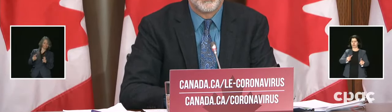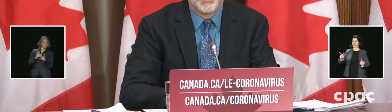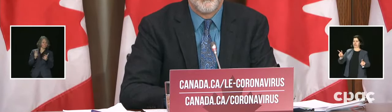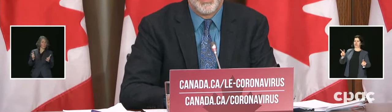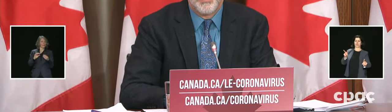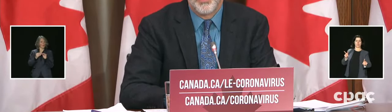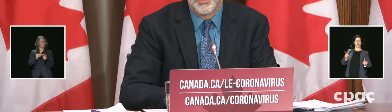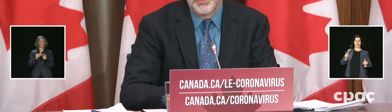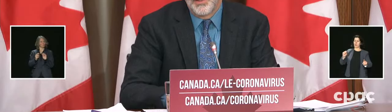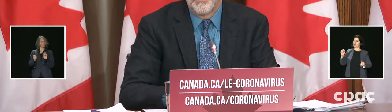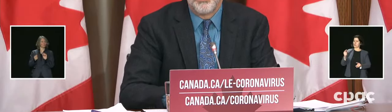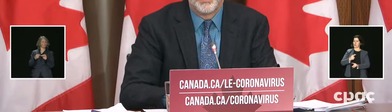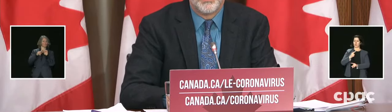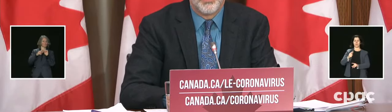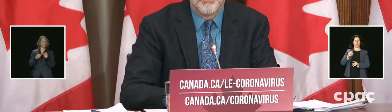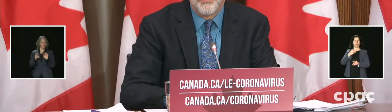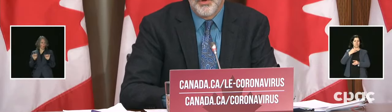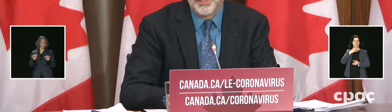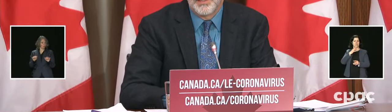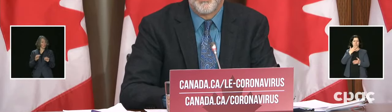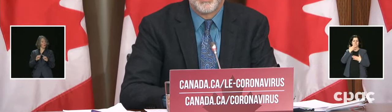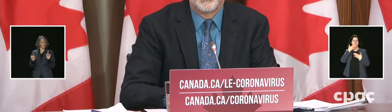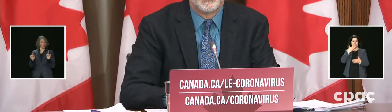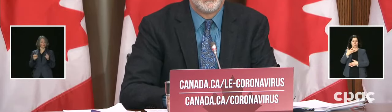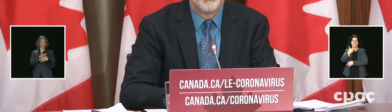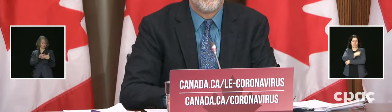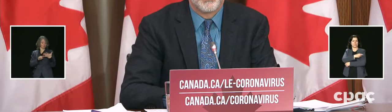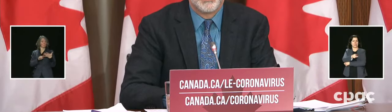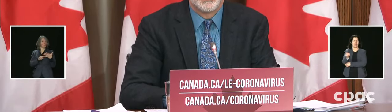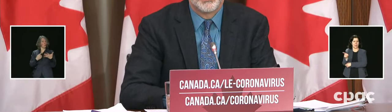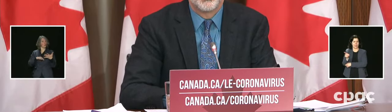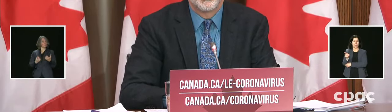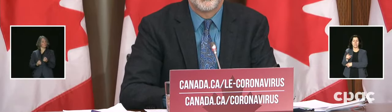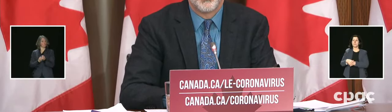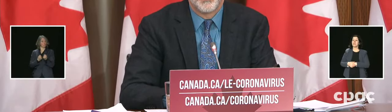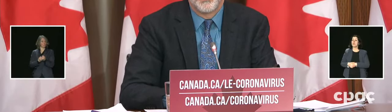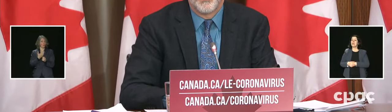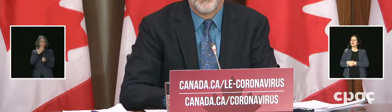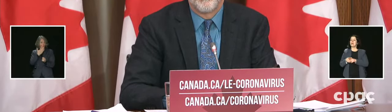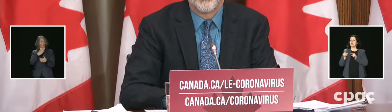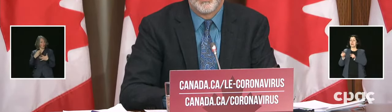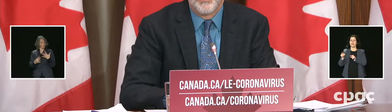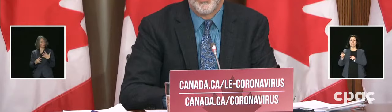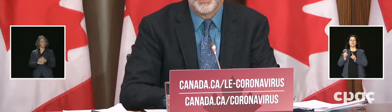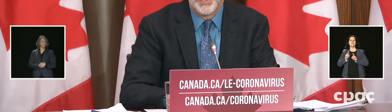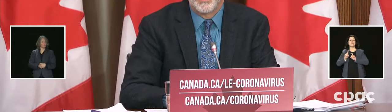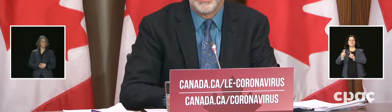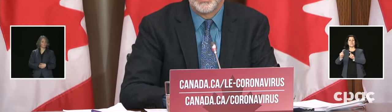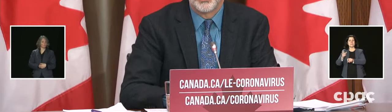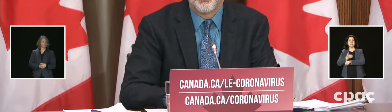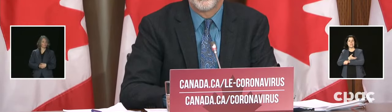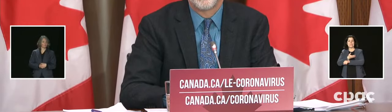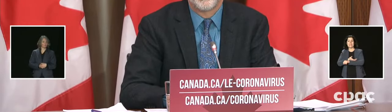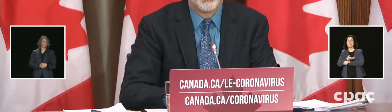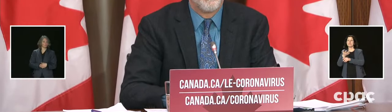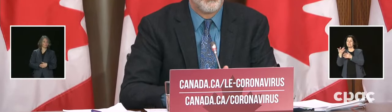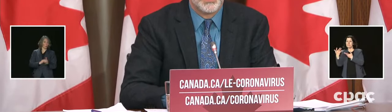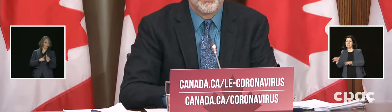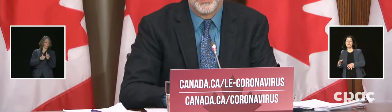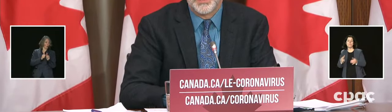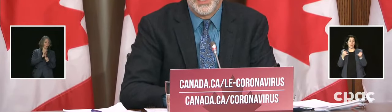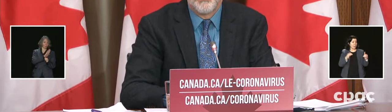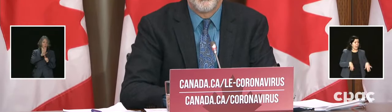vaccination très valables. Puis, comme démontré là, par les études dans le monde réel qui supportent, là, dans le